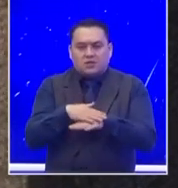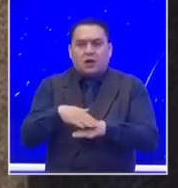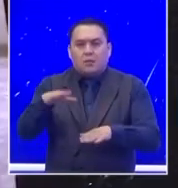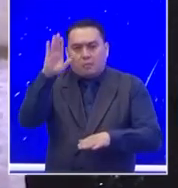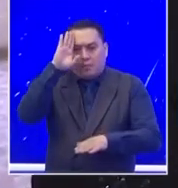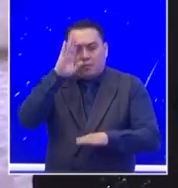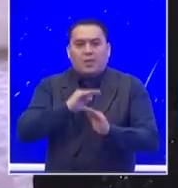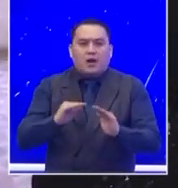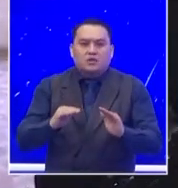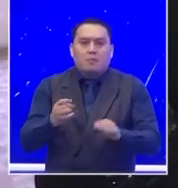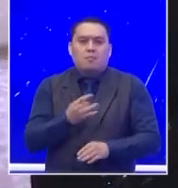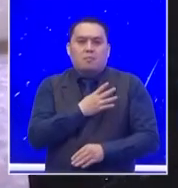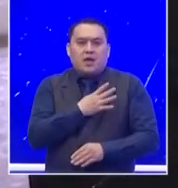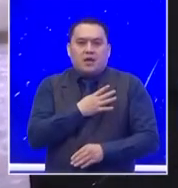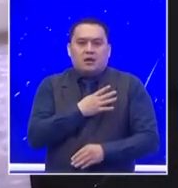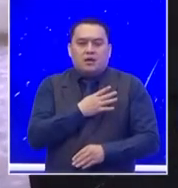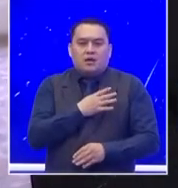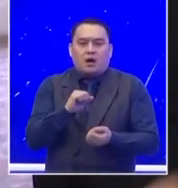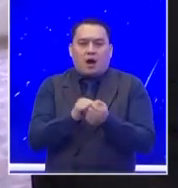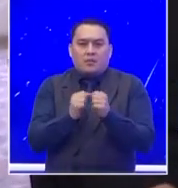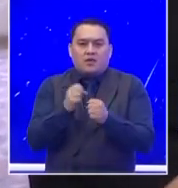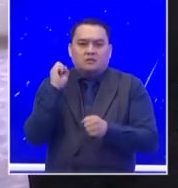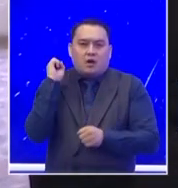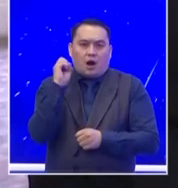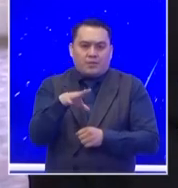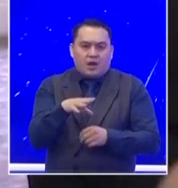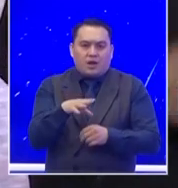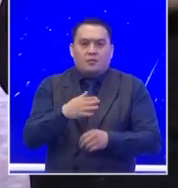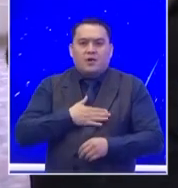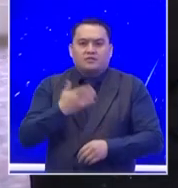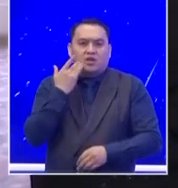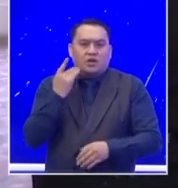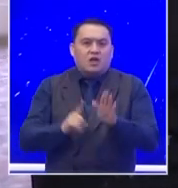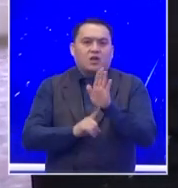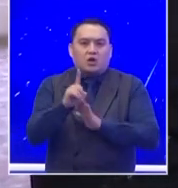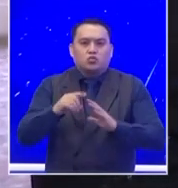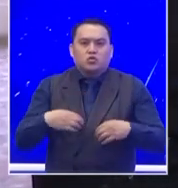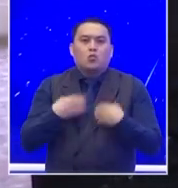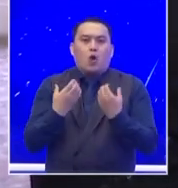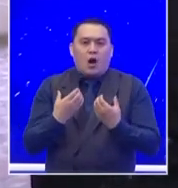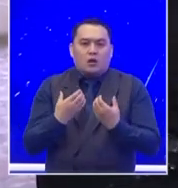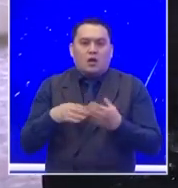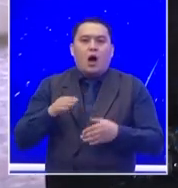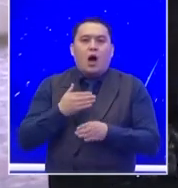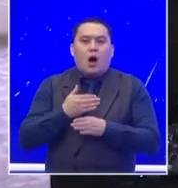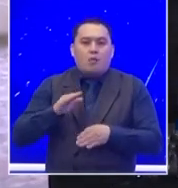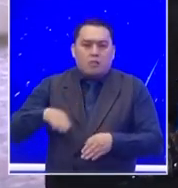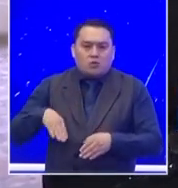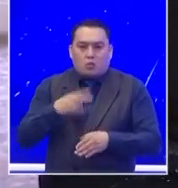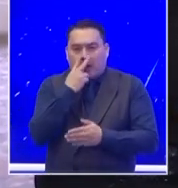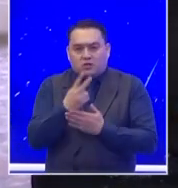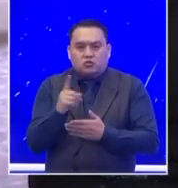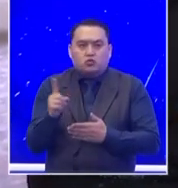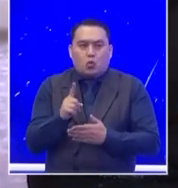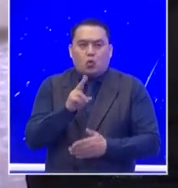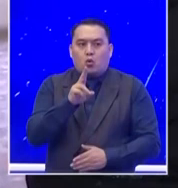ребятишки белыми камнями нас кидали. Мы уж сначала испугались, говорит, а потом, когда посмотрели,